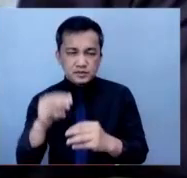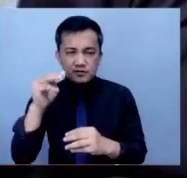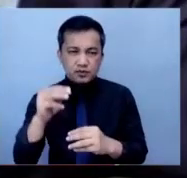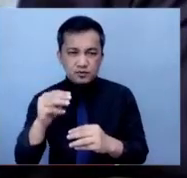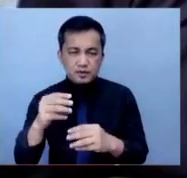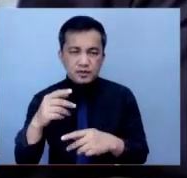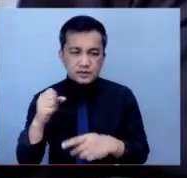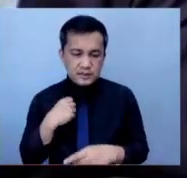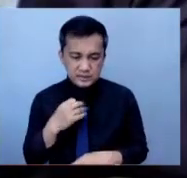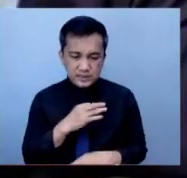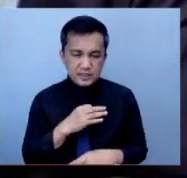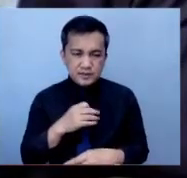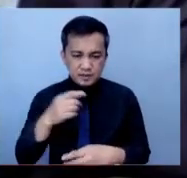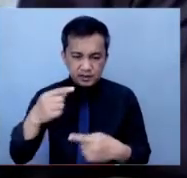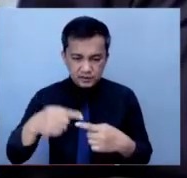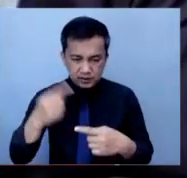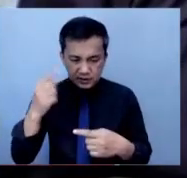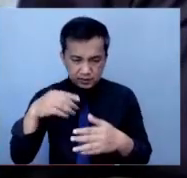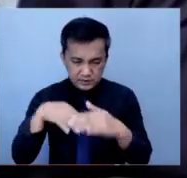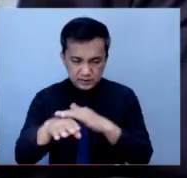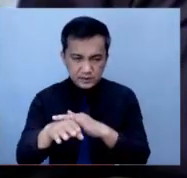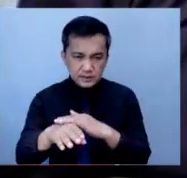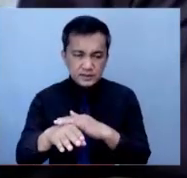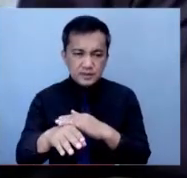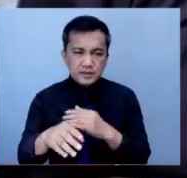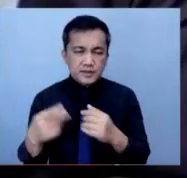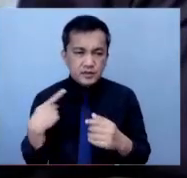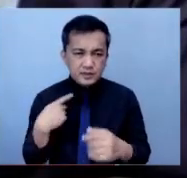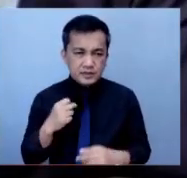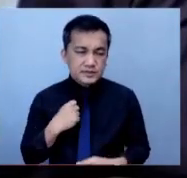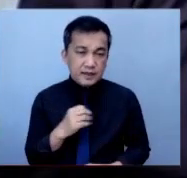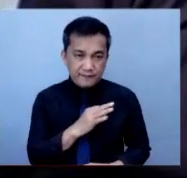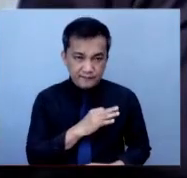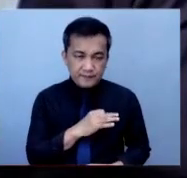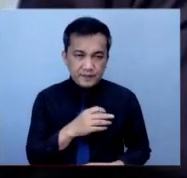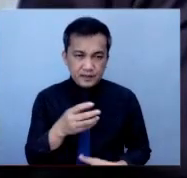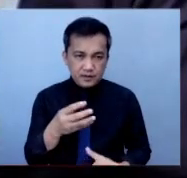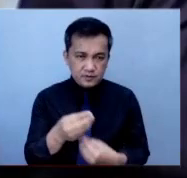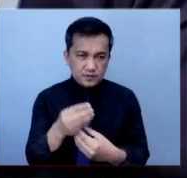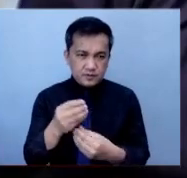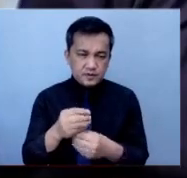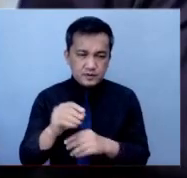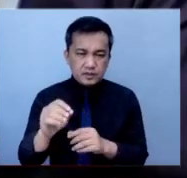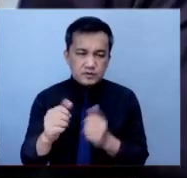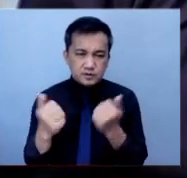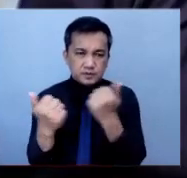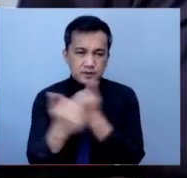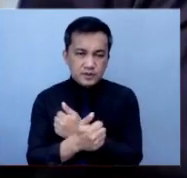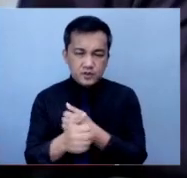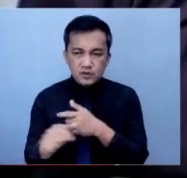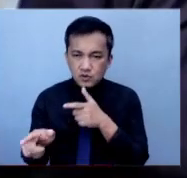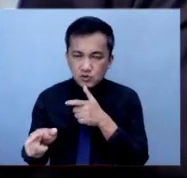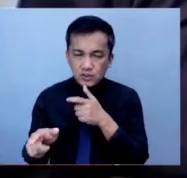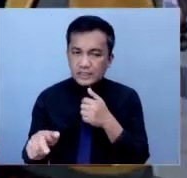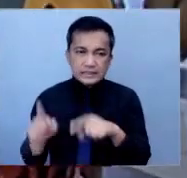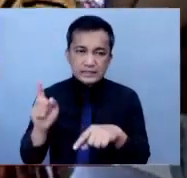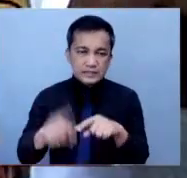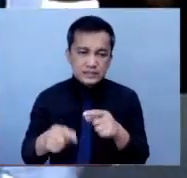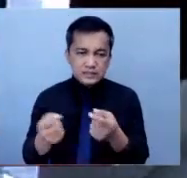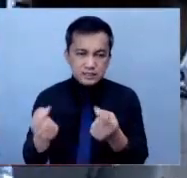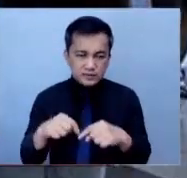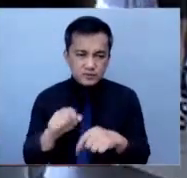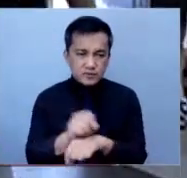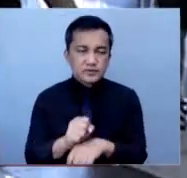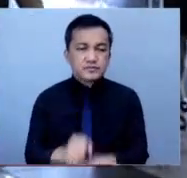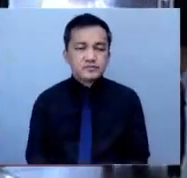and that they have spare staff naman na who would replace those who will not be able to come to work.